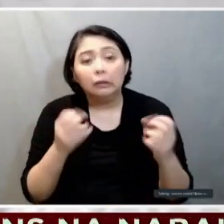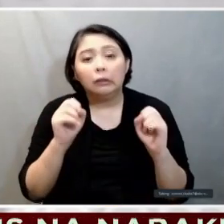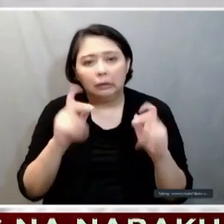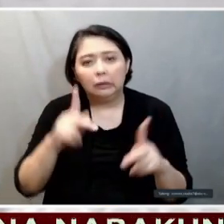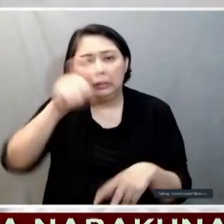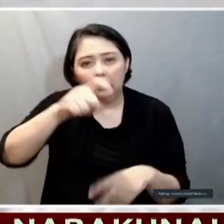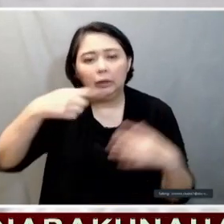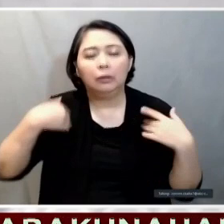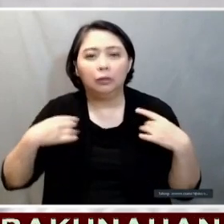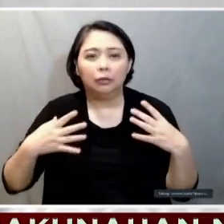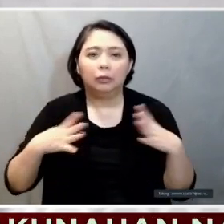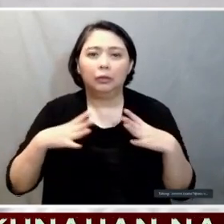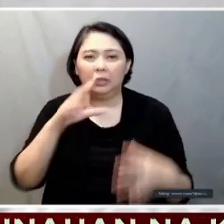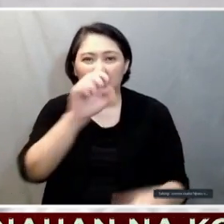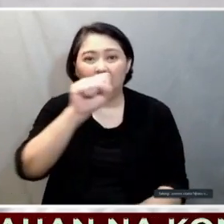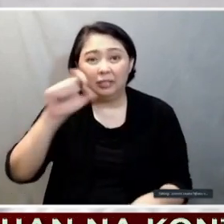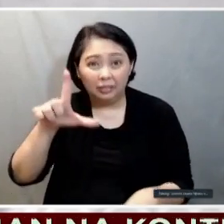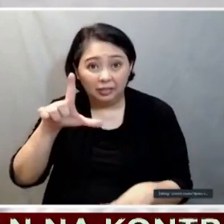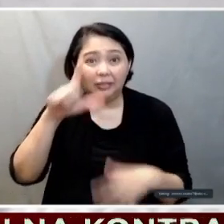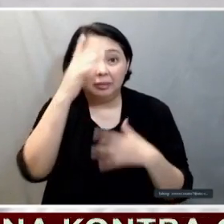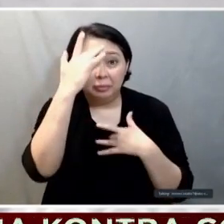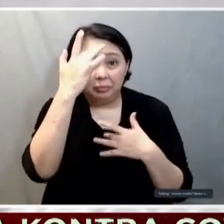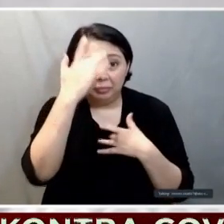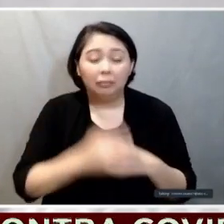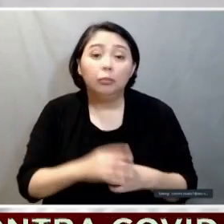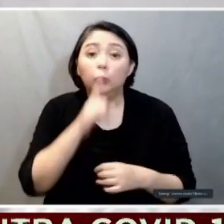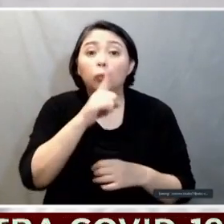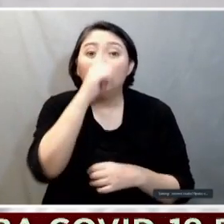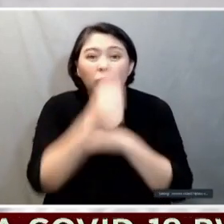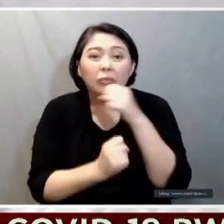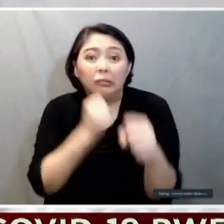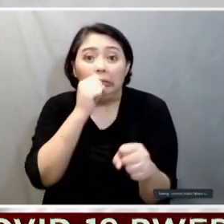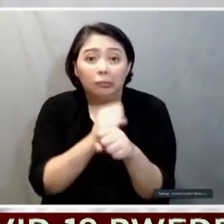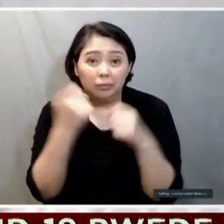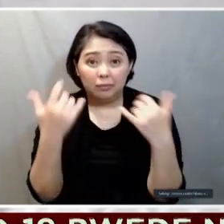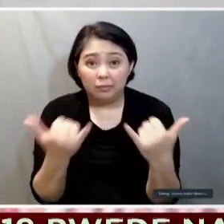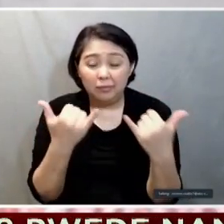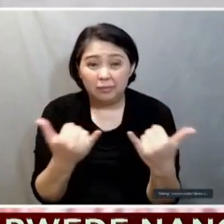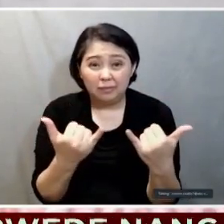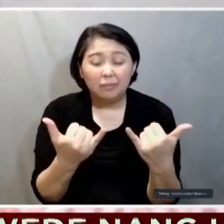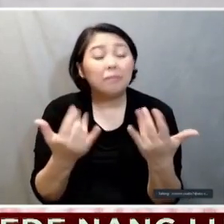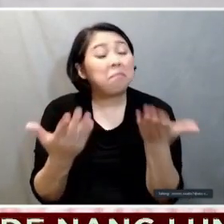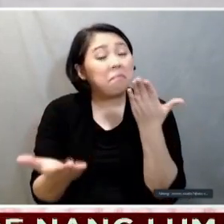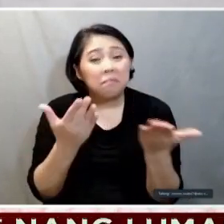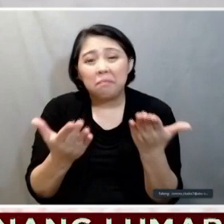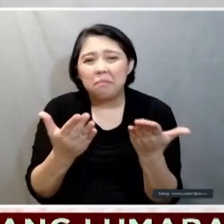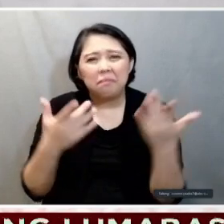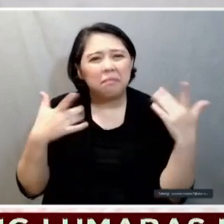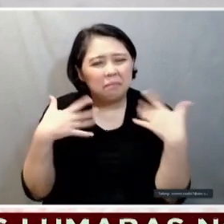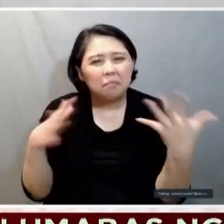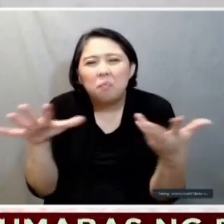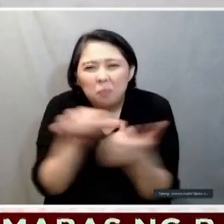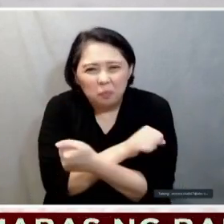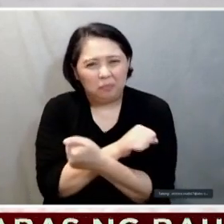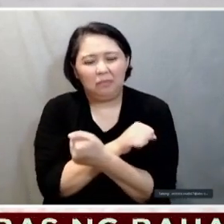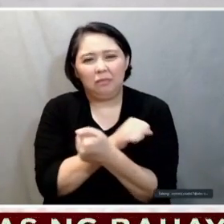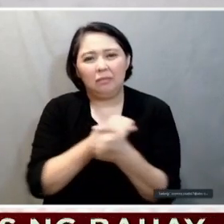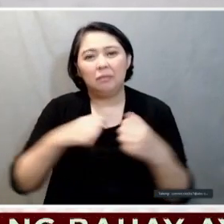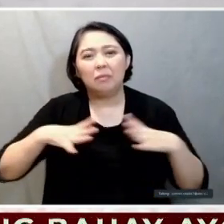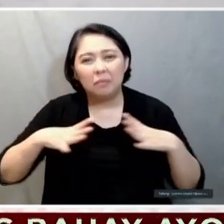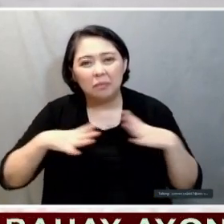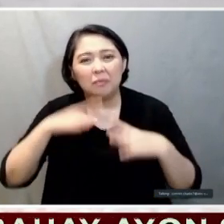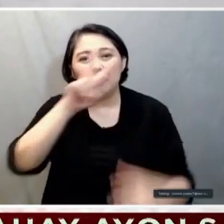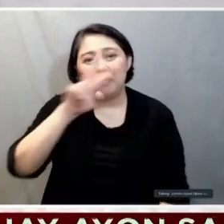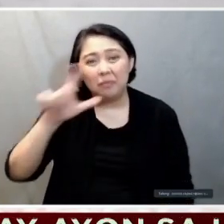they earned ay talagang exhausted na or almost exhausted. Kahit masama po yung pakiramdam ng